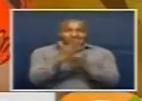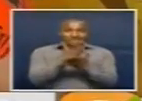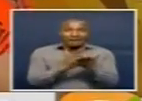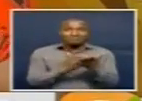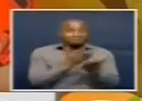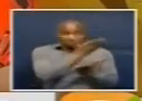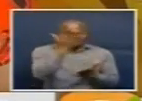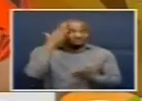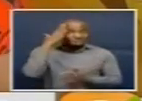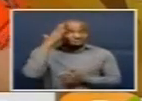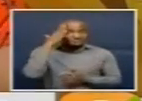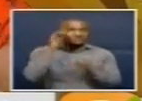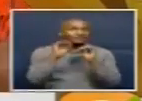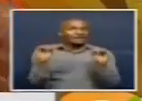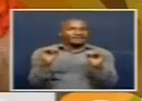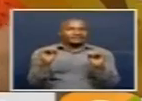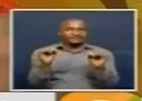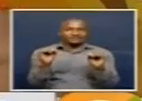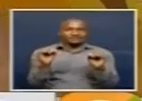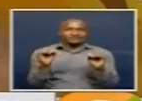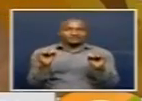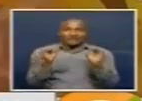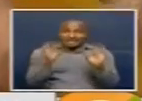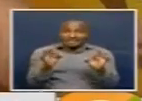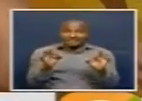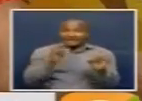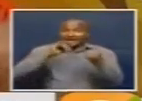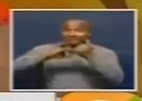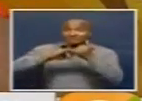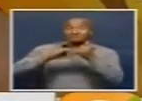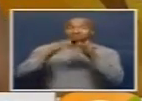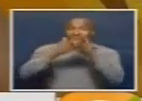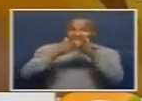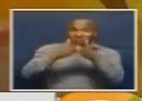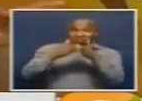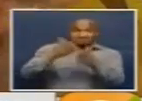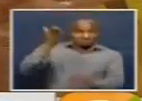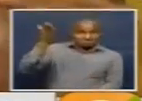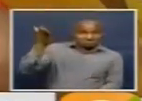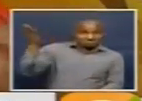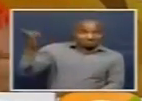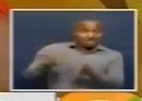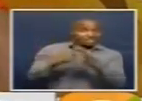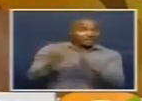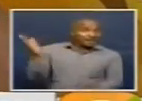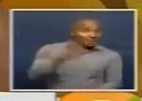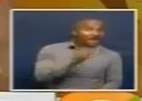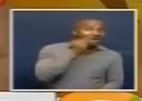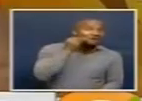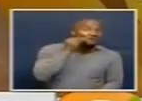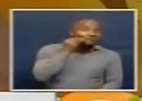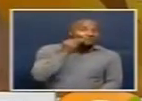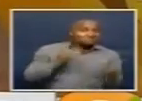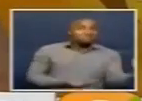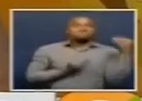mkawaulize. Mtoto mchanga akishikwa kwa mtu ambaye ni msharati anakuaje? Sasa wacha basi, kuna na wengine wazazi wengine wanawake ni wakware, amemzaa